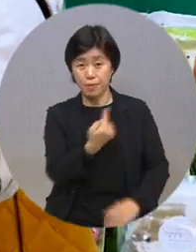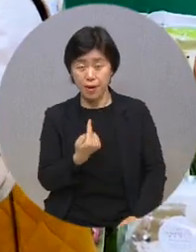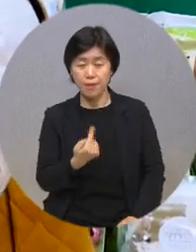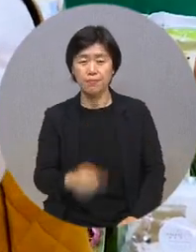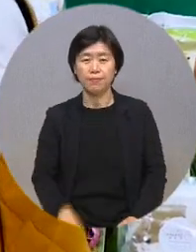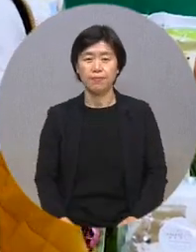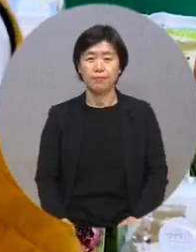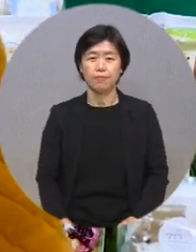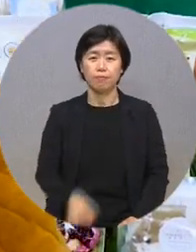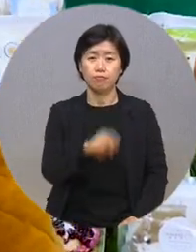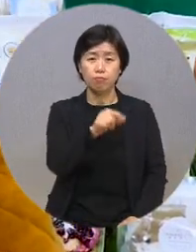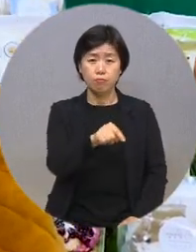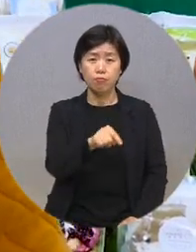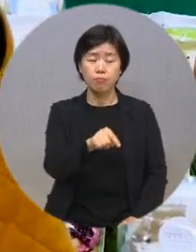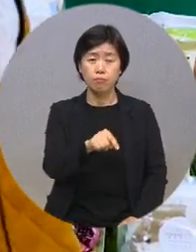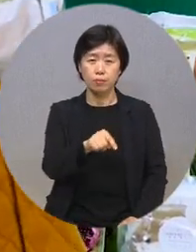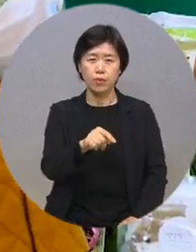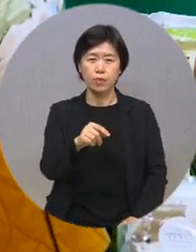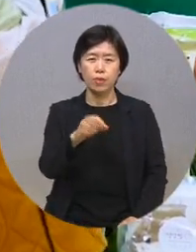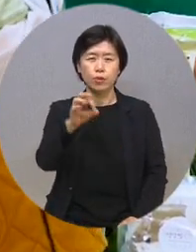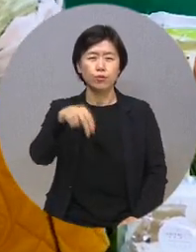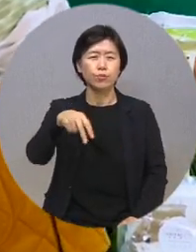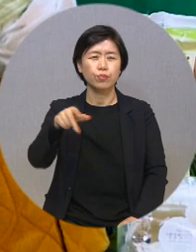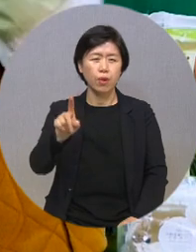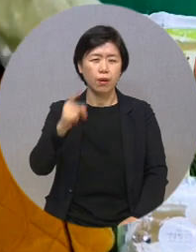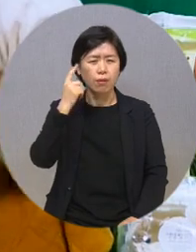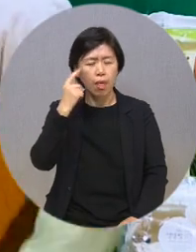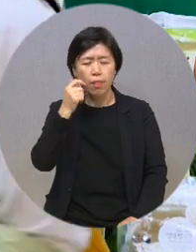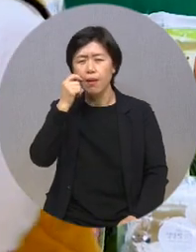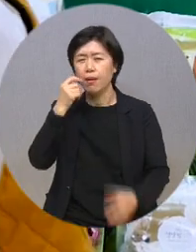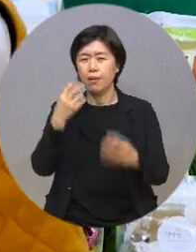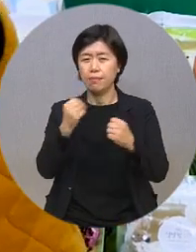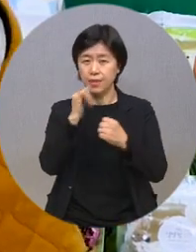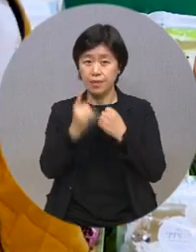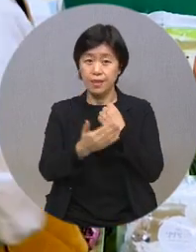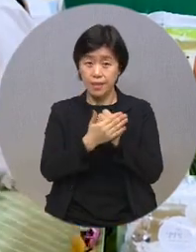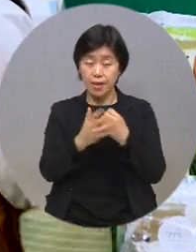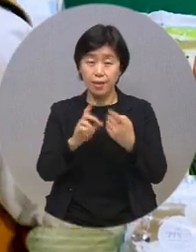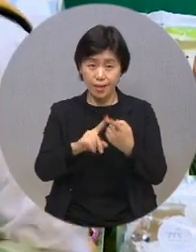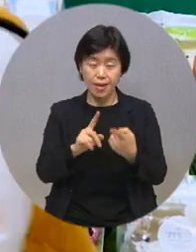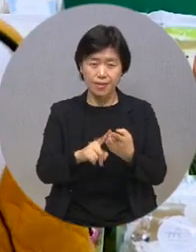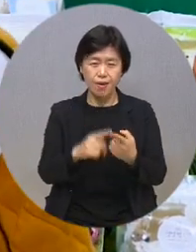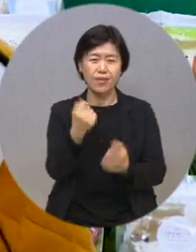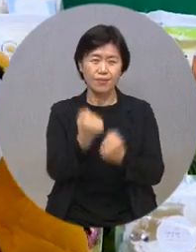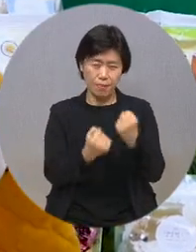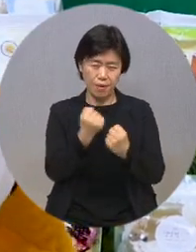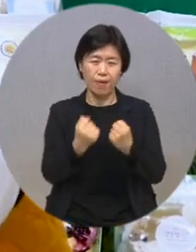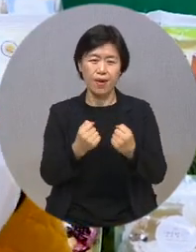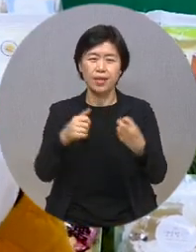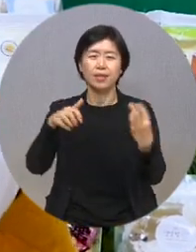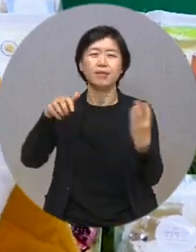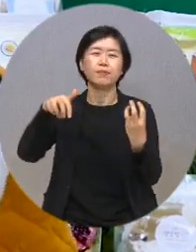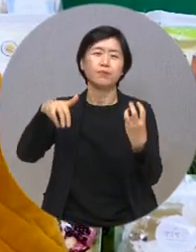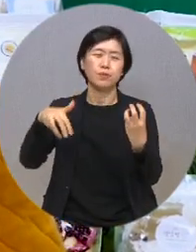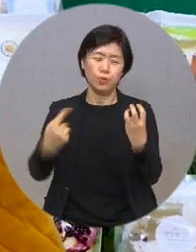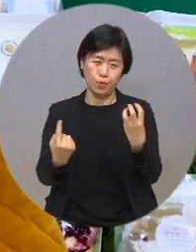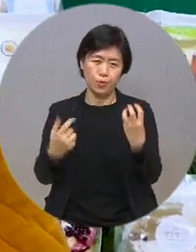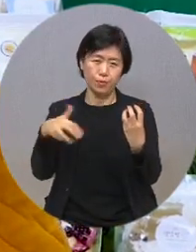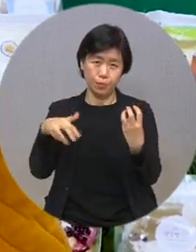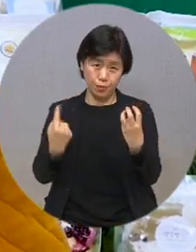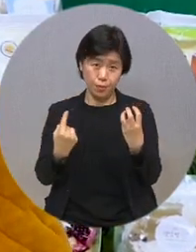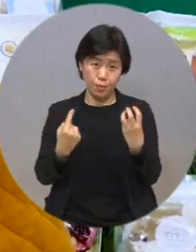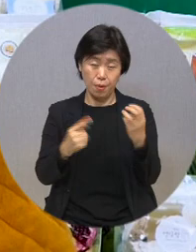유자가 그렇게 인기인지, 그렇게 맛있는지, 보기 좋은지 주어진 시간 30초입니다. 30초 동안